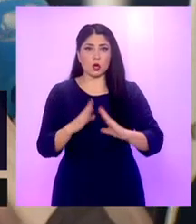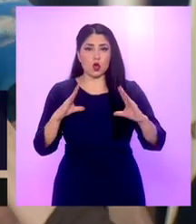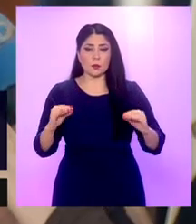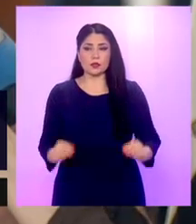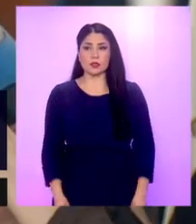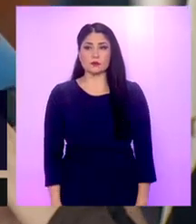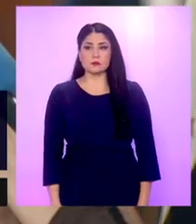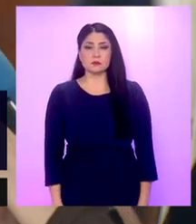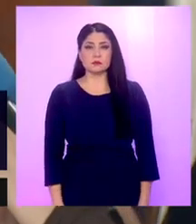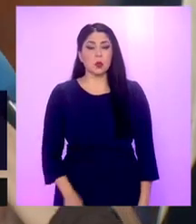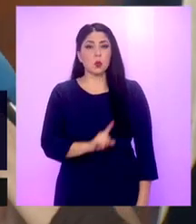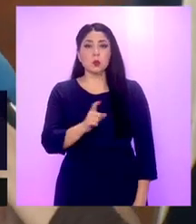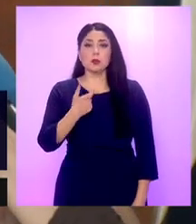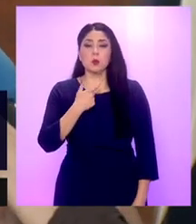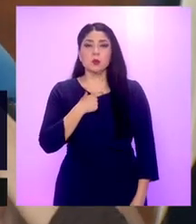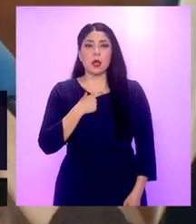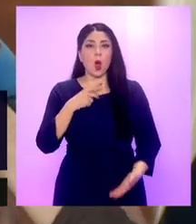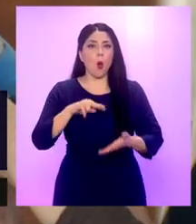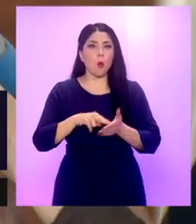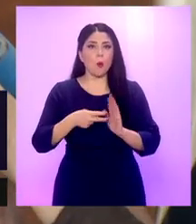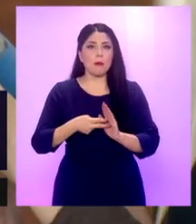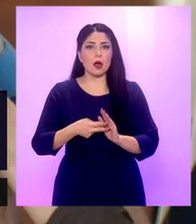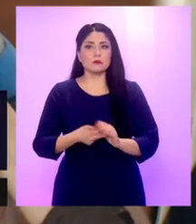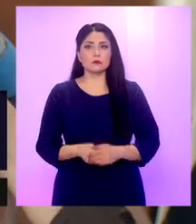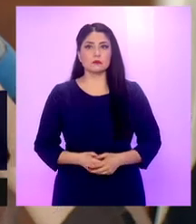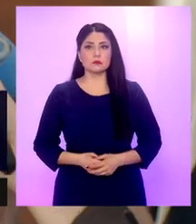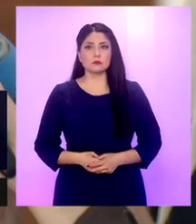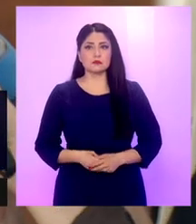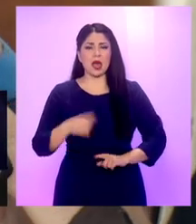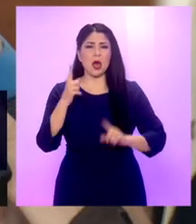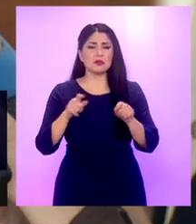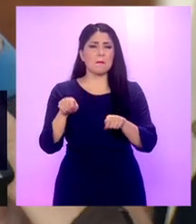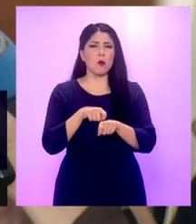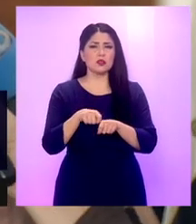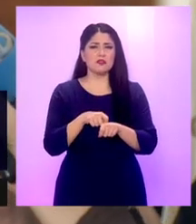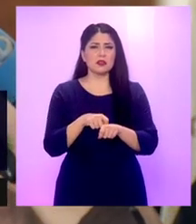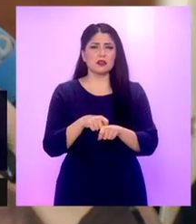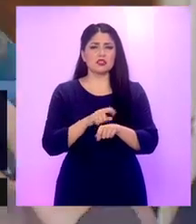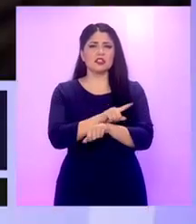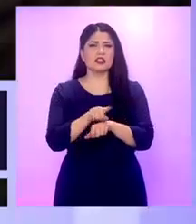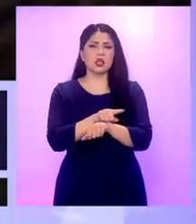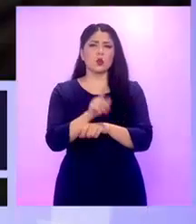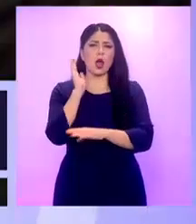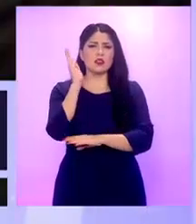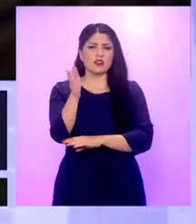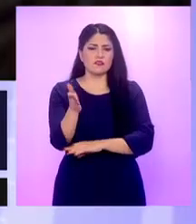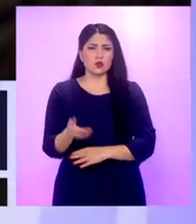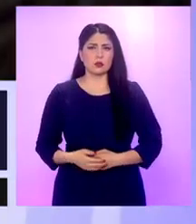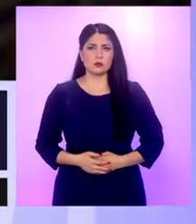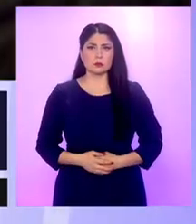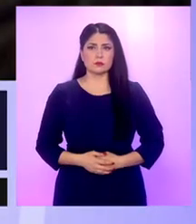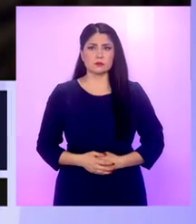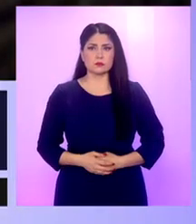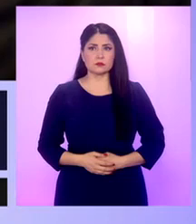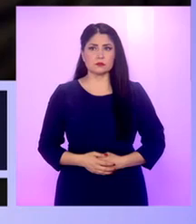Nici măcar nu se putea ocupa acum de niște reforme cu bătaie lungă în